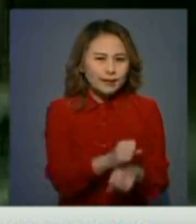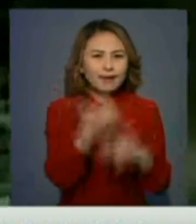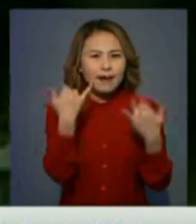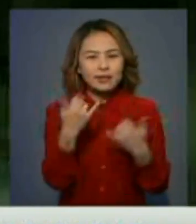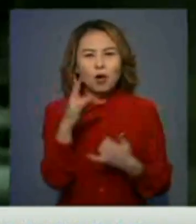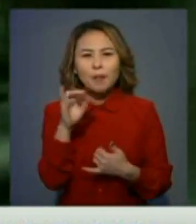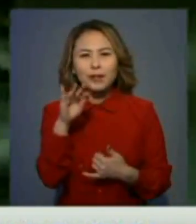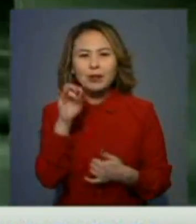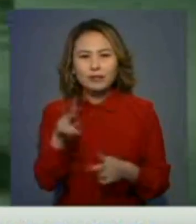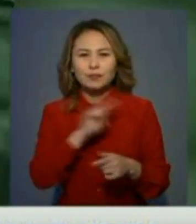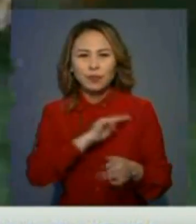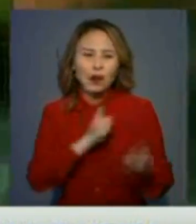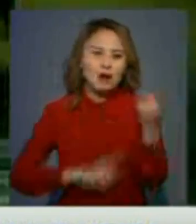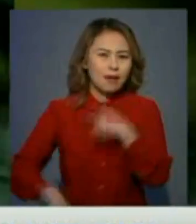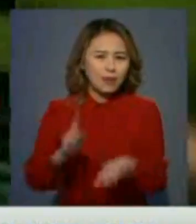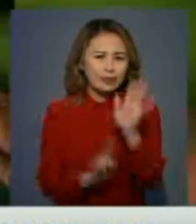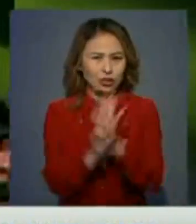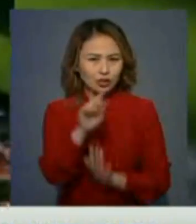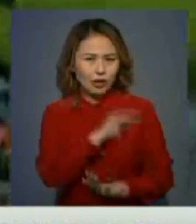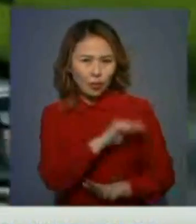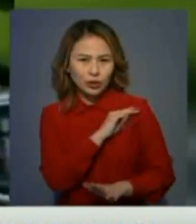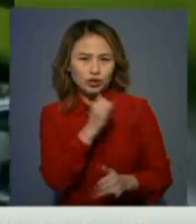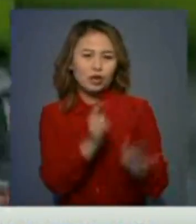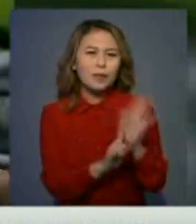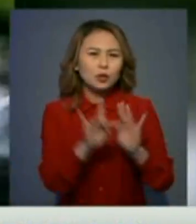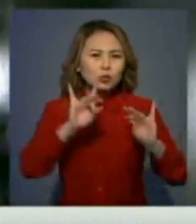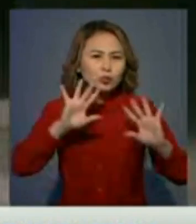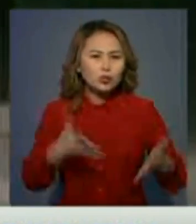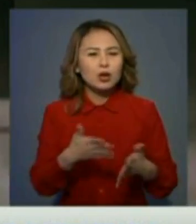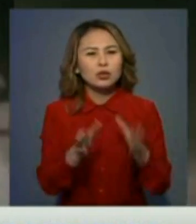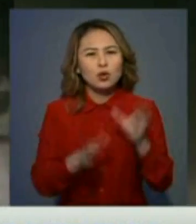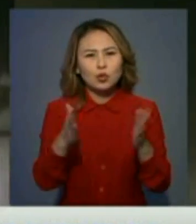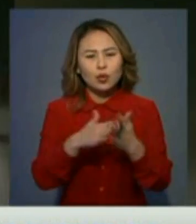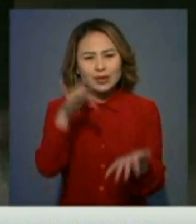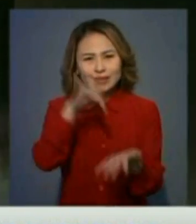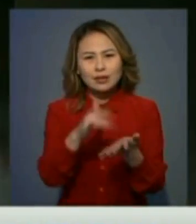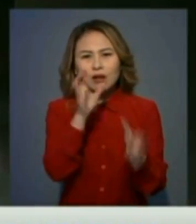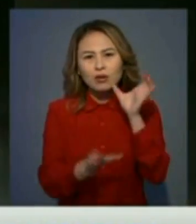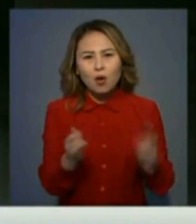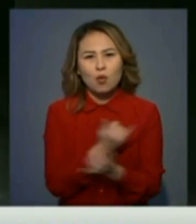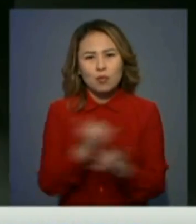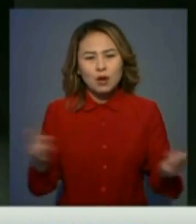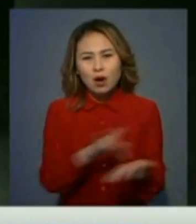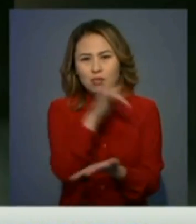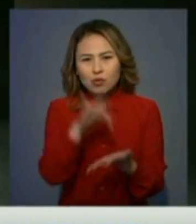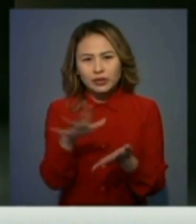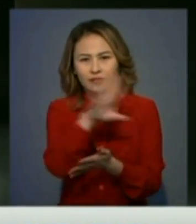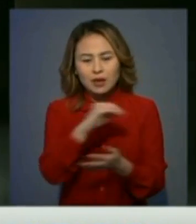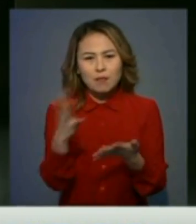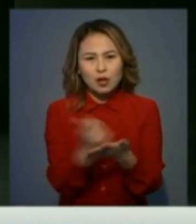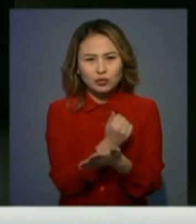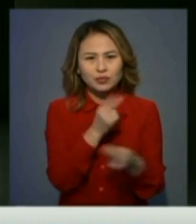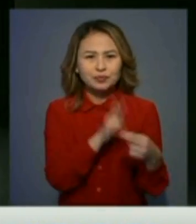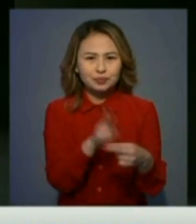тоқтатылған еді, қазір комбинат жұмысы қайта жанданды. Ең бастысы, апат қаланы жылумен қамтитын нөмірі 2-ші жылу энергия орталығының